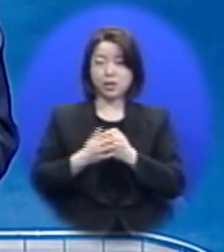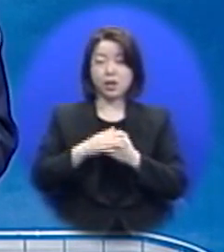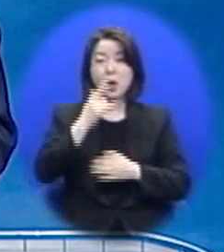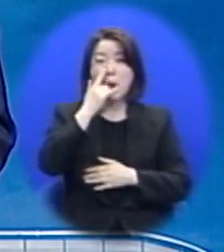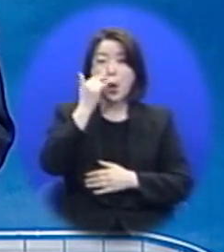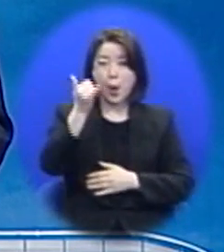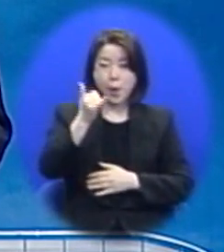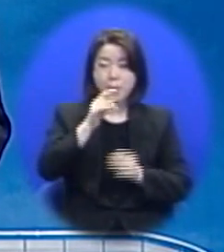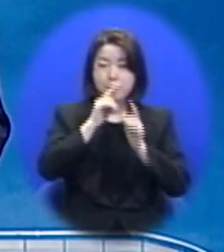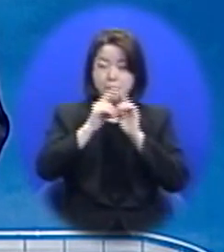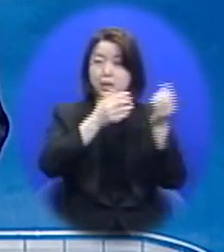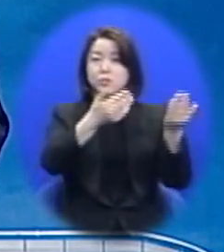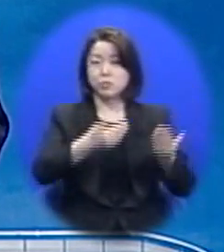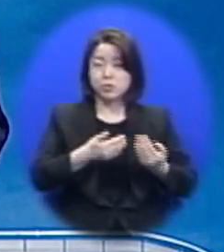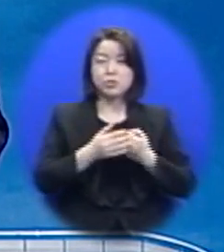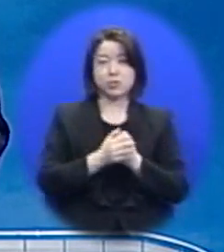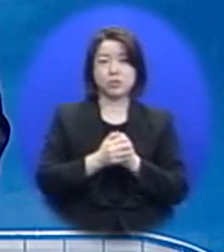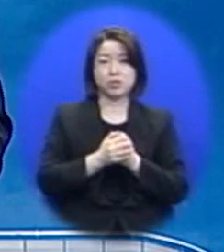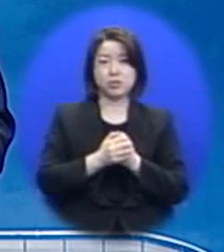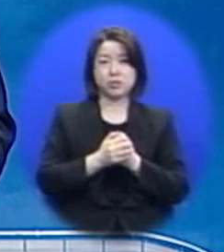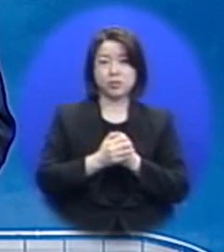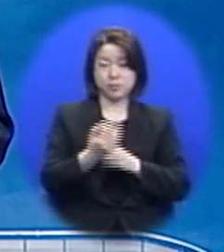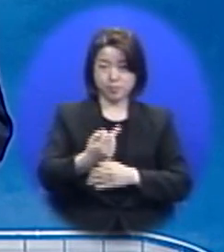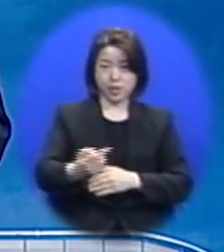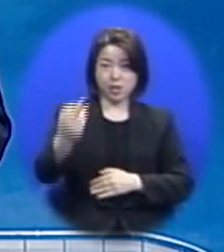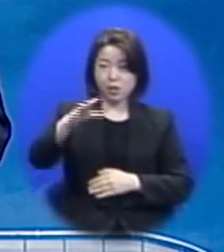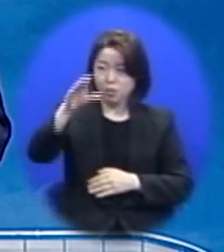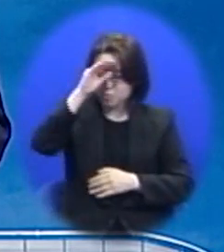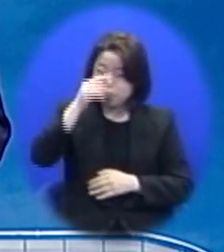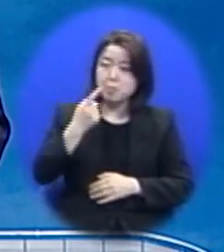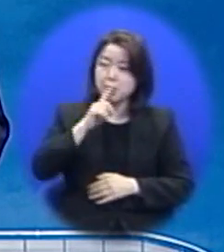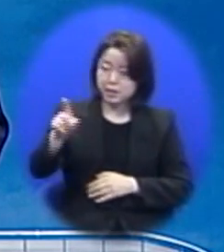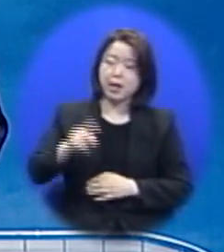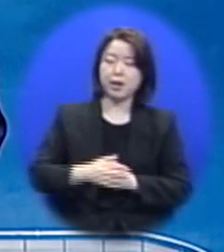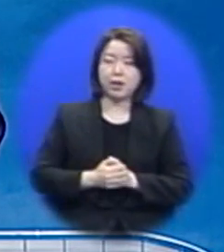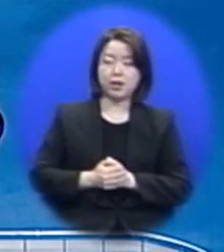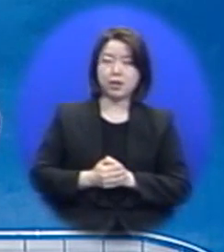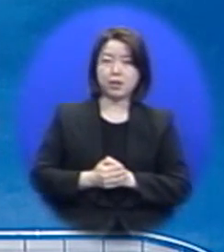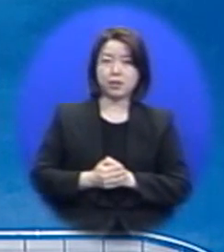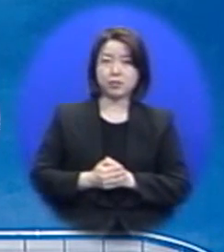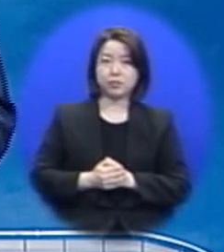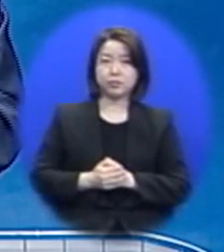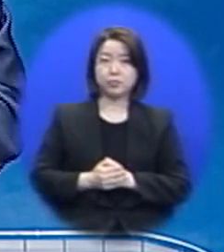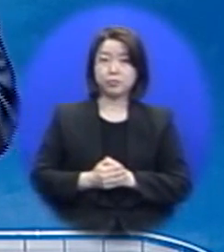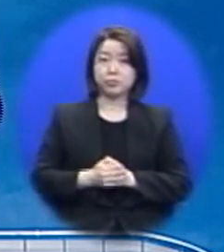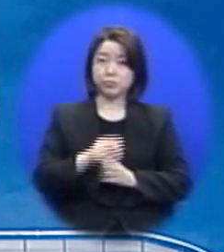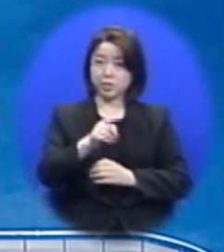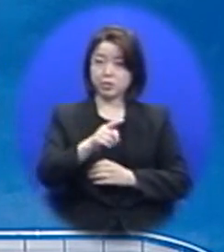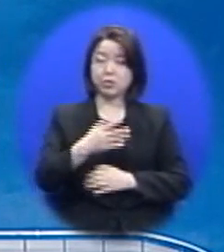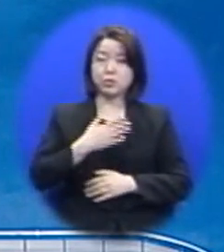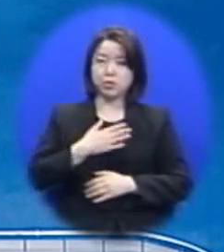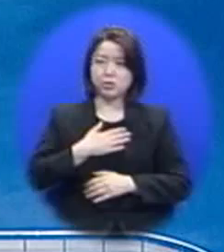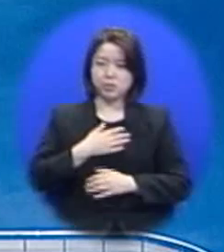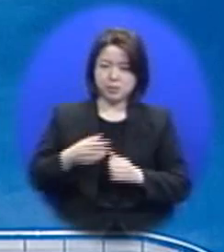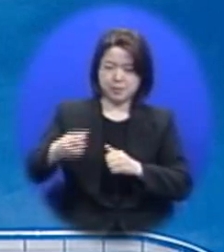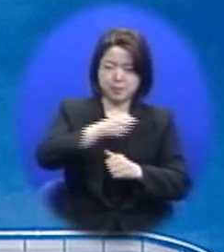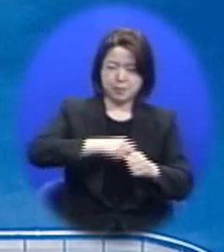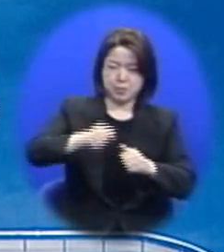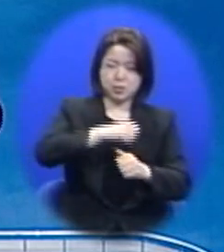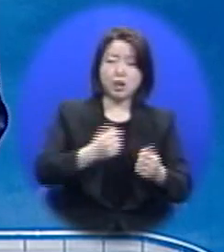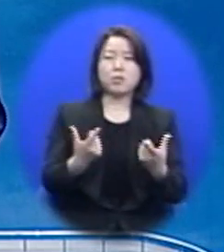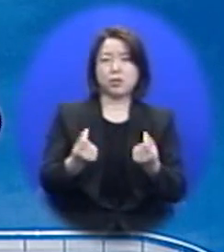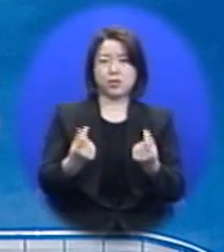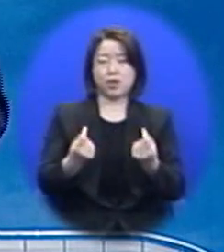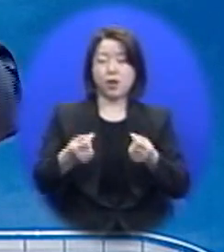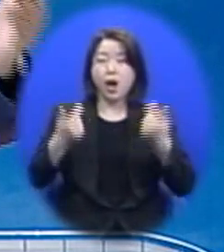아버님이 말씀하셨어요. 형 좀 본받아라, 형 좀 본받아. 그건 저를 옥죄는 것이었어요.